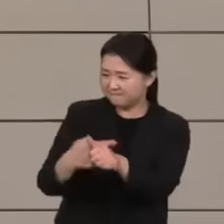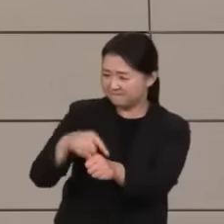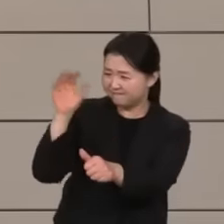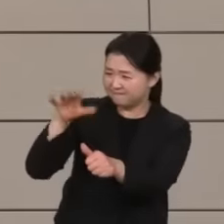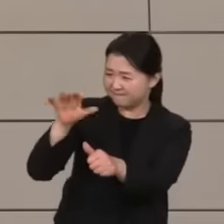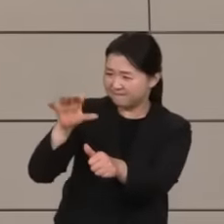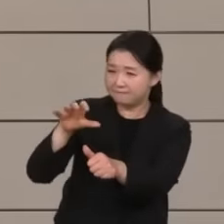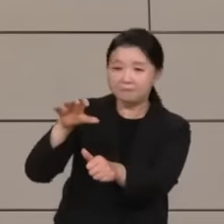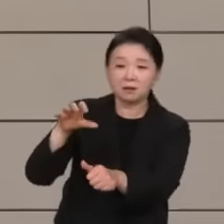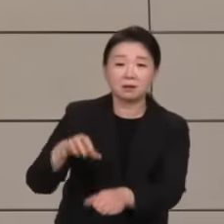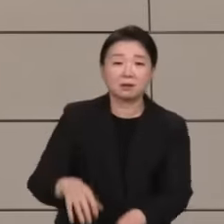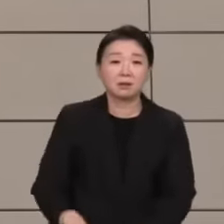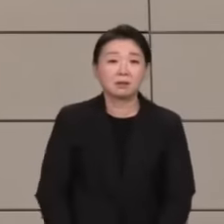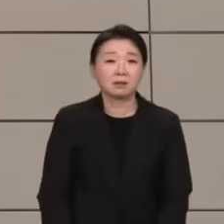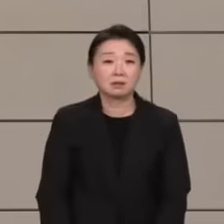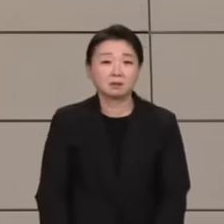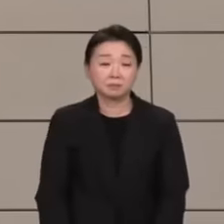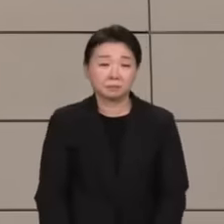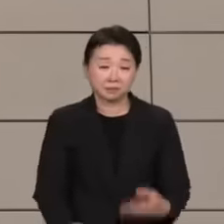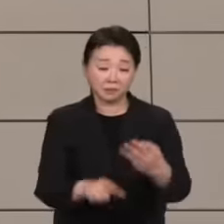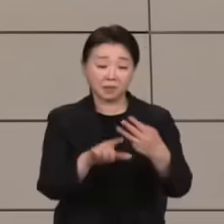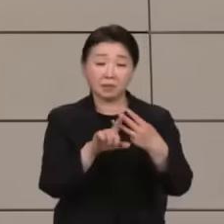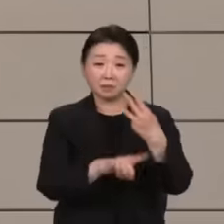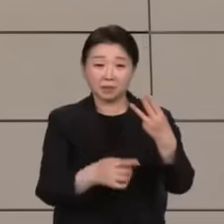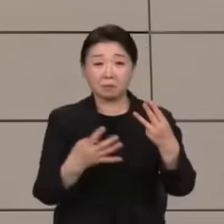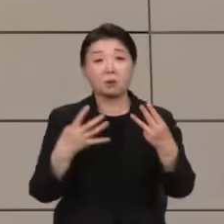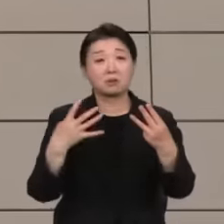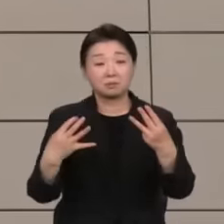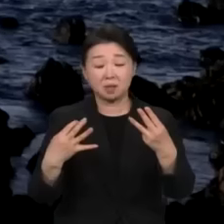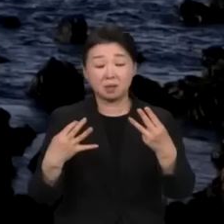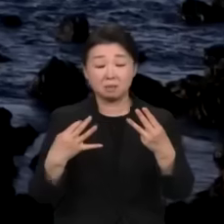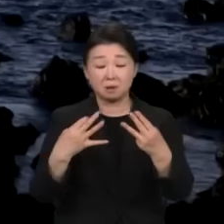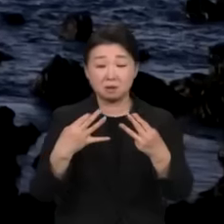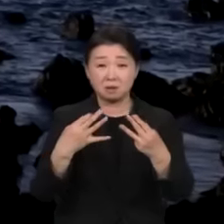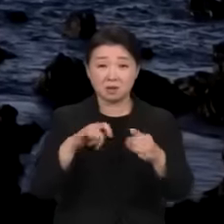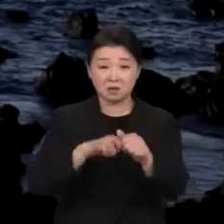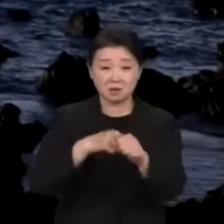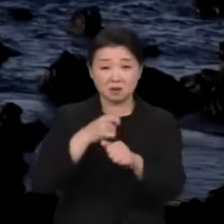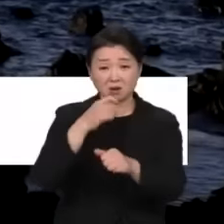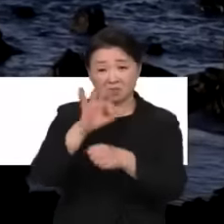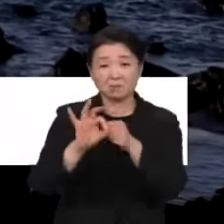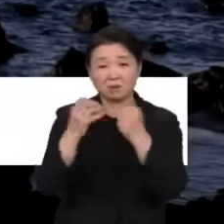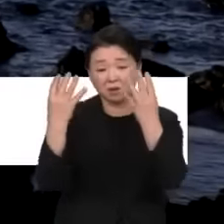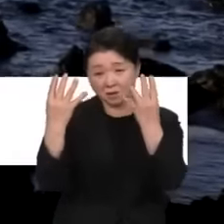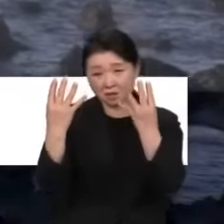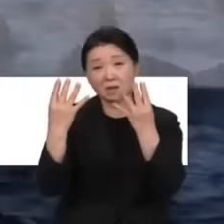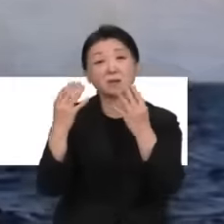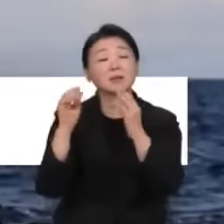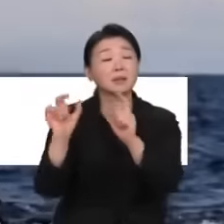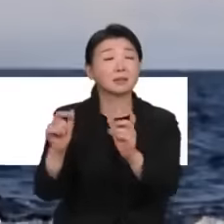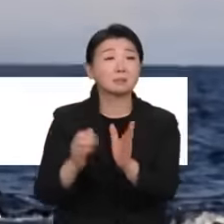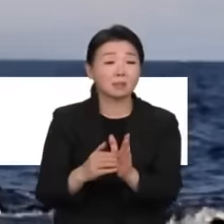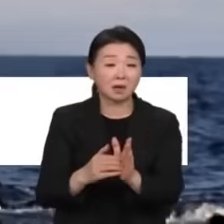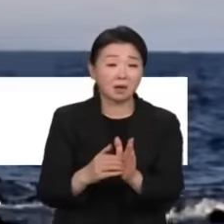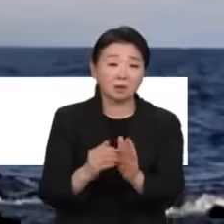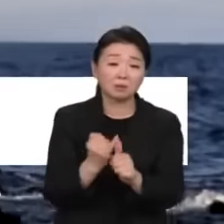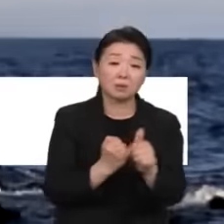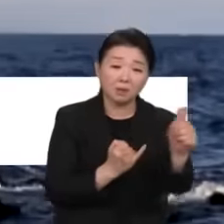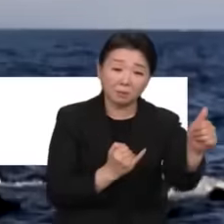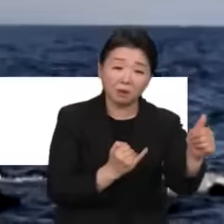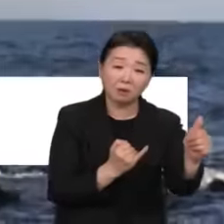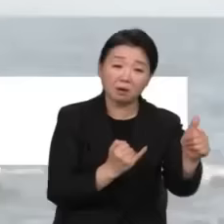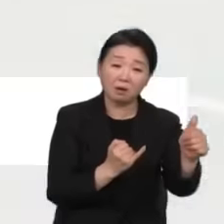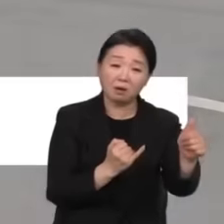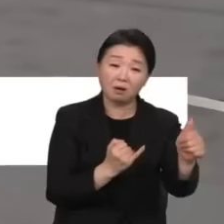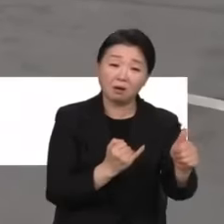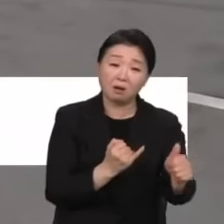질타했습니다. 지난 14일 징역 10년을 선고했습니다. 남편 죽은 나이에 나오거든요.